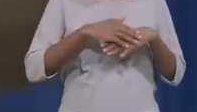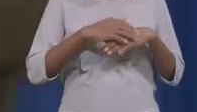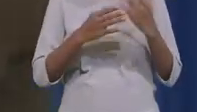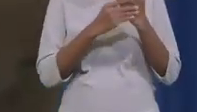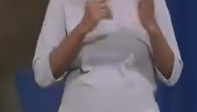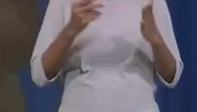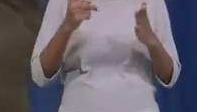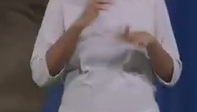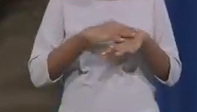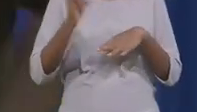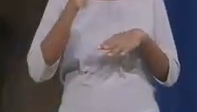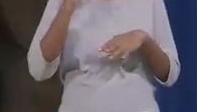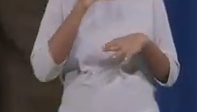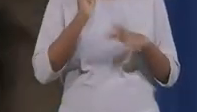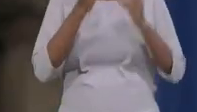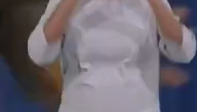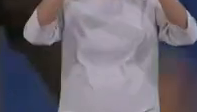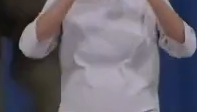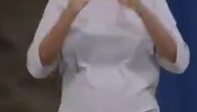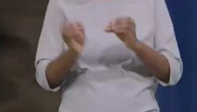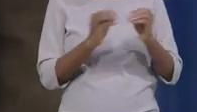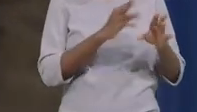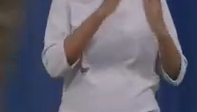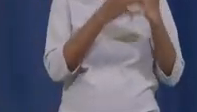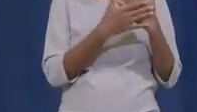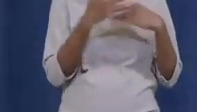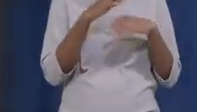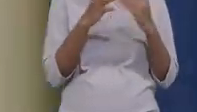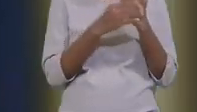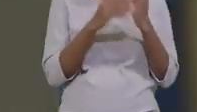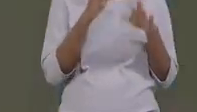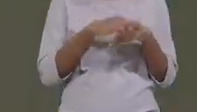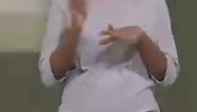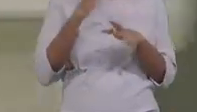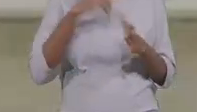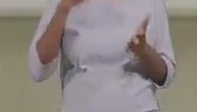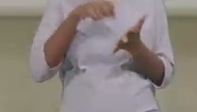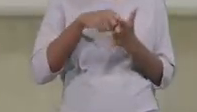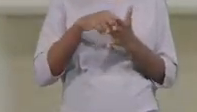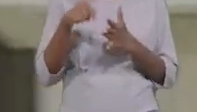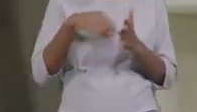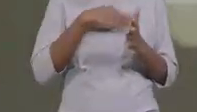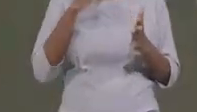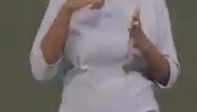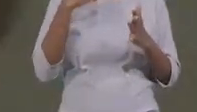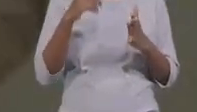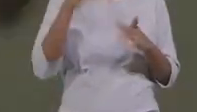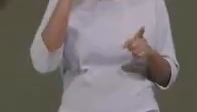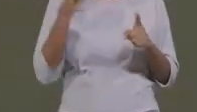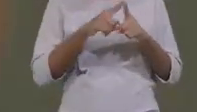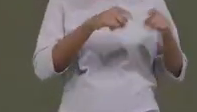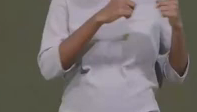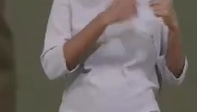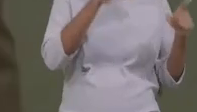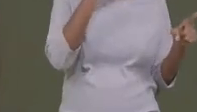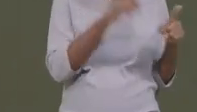main. Ne lève pas la main en haut. J'ai dit donc, et ils se sont mis à genoux. J'ai dit, frère,